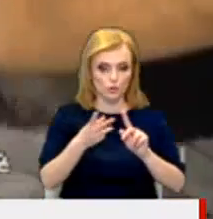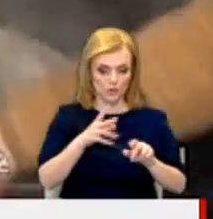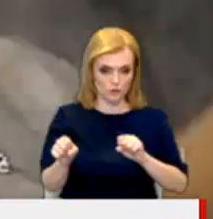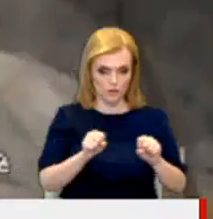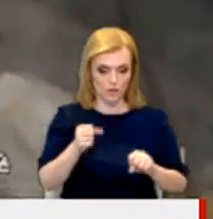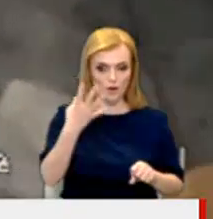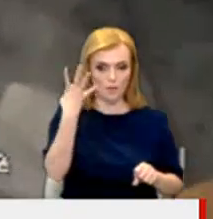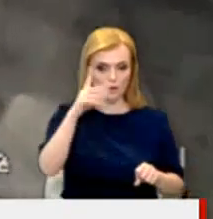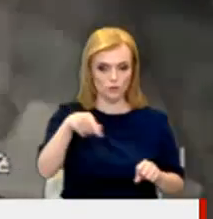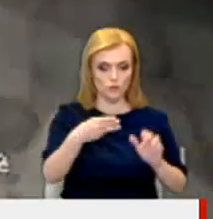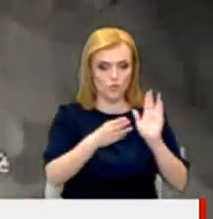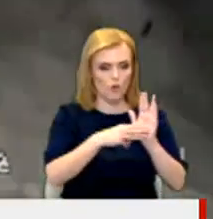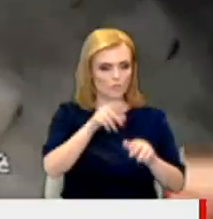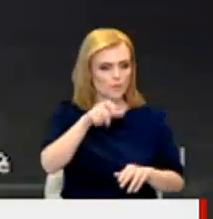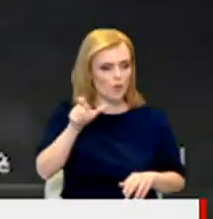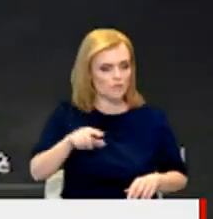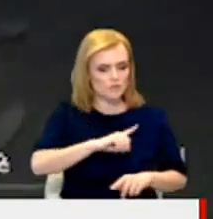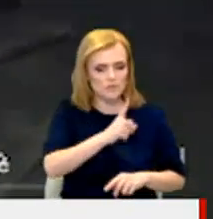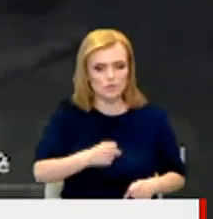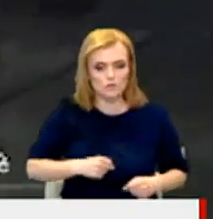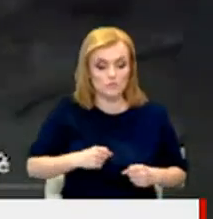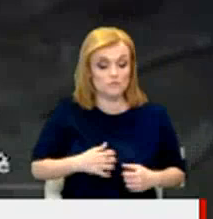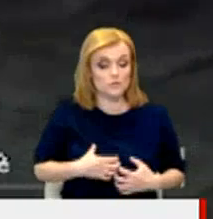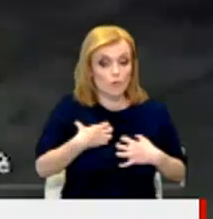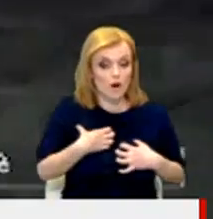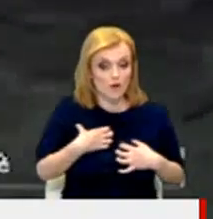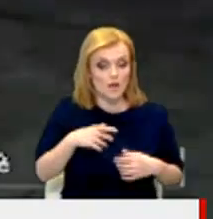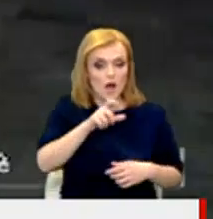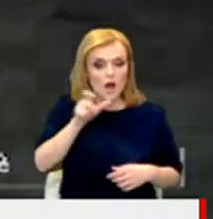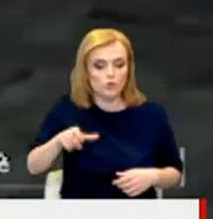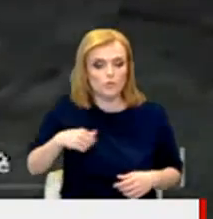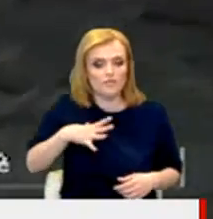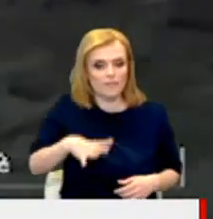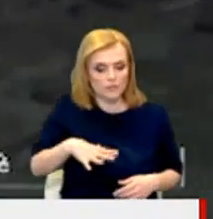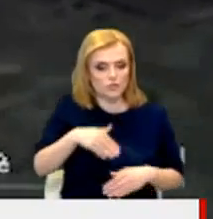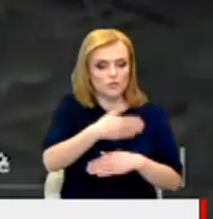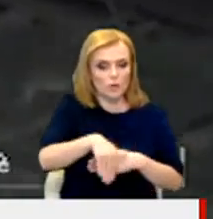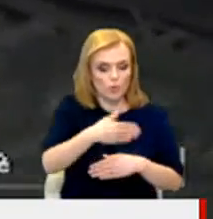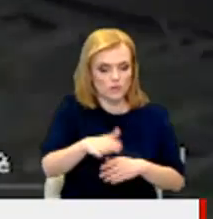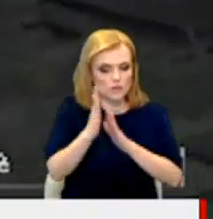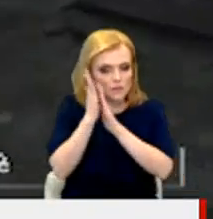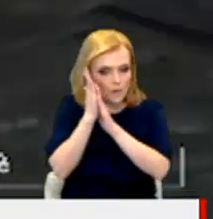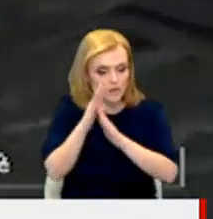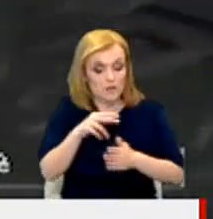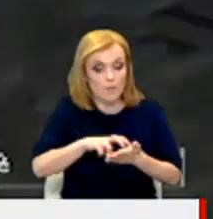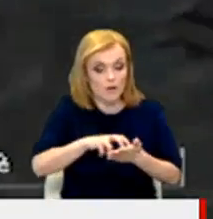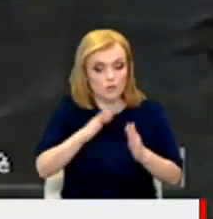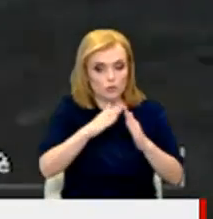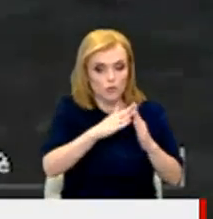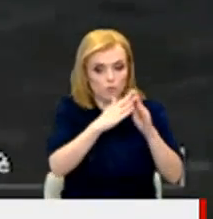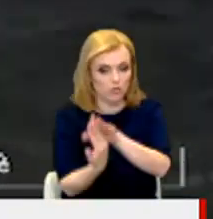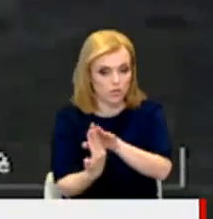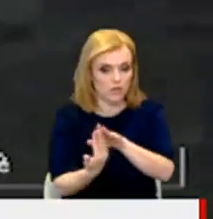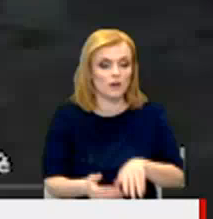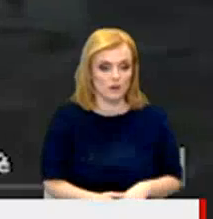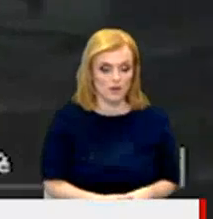la 4,8 care au speriat localnicii și au determinat să doarmă afară în frig de frica prăbușirii clădirilor. Au fost afectate 80 de